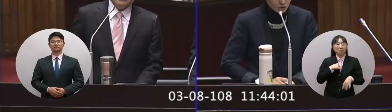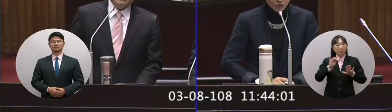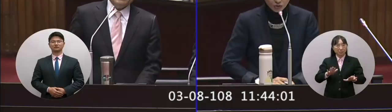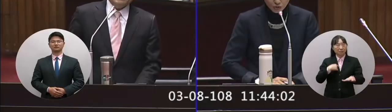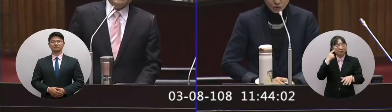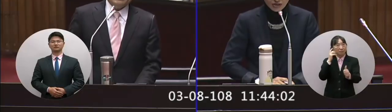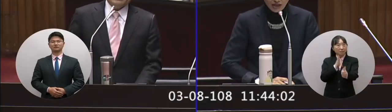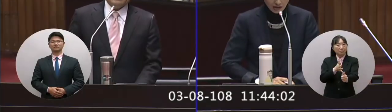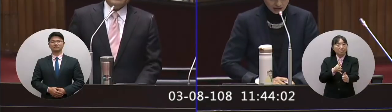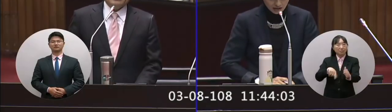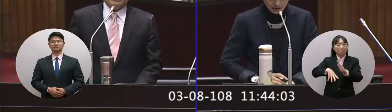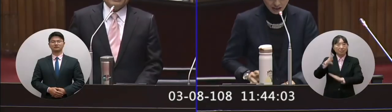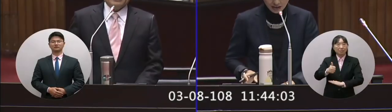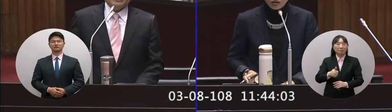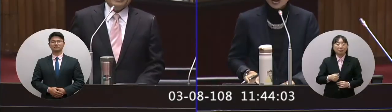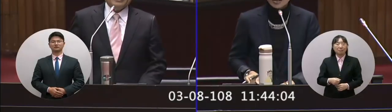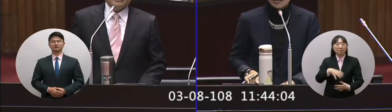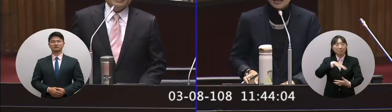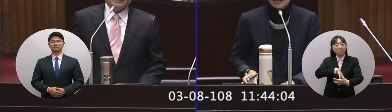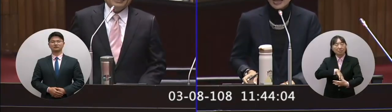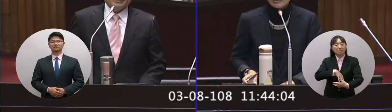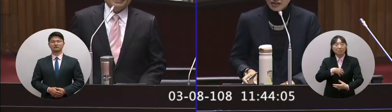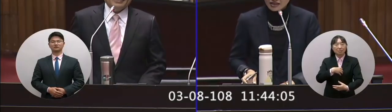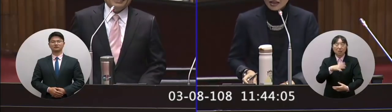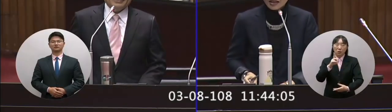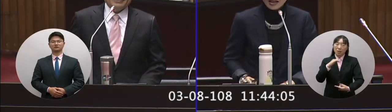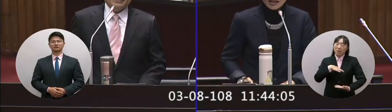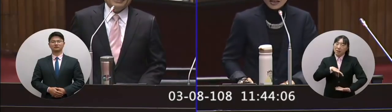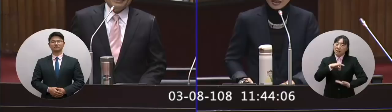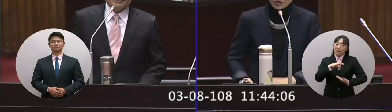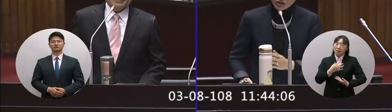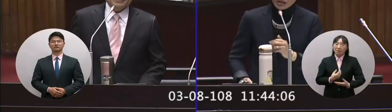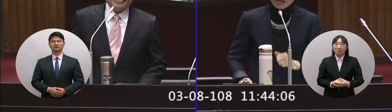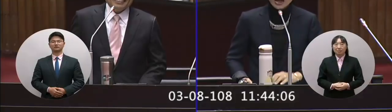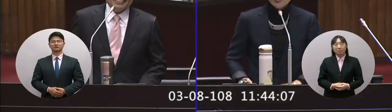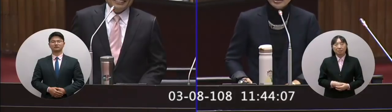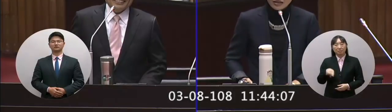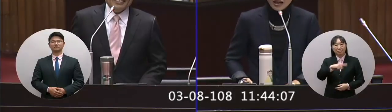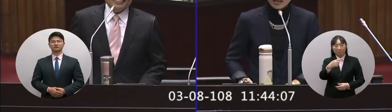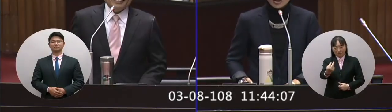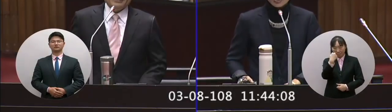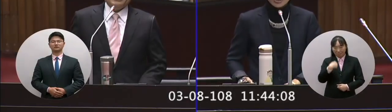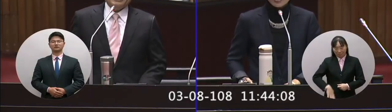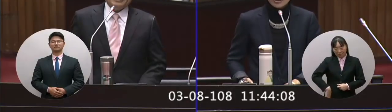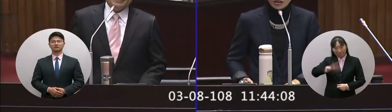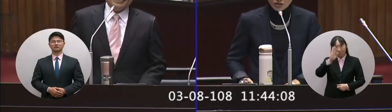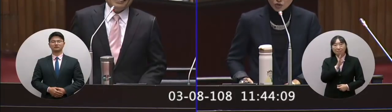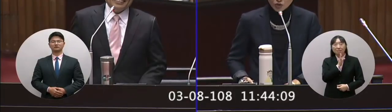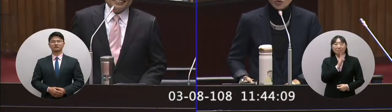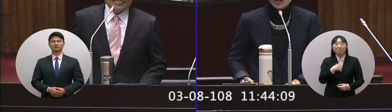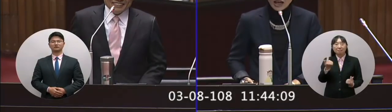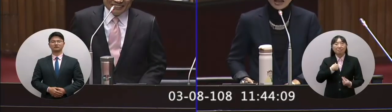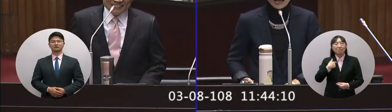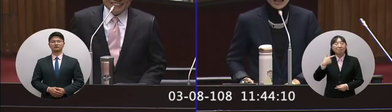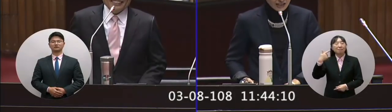来这里质询苏院长哈，其实内心有一点忐忑。院长你是看我长大的哈，就像我自己的